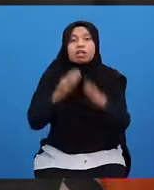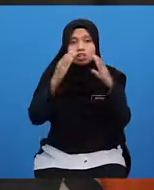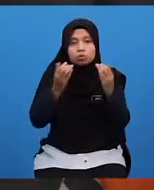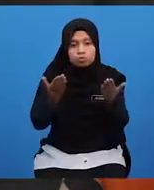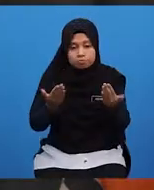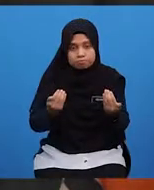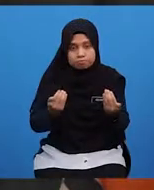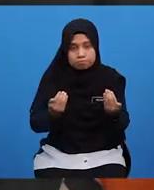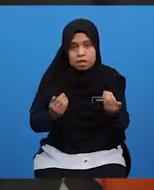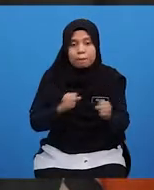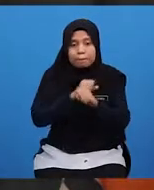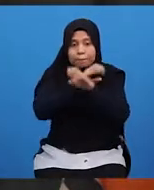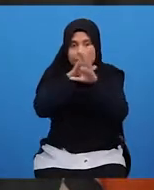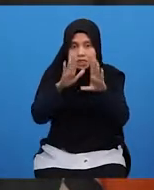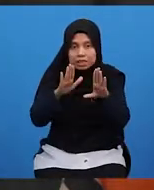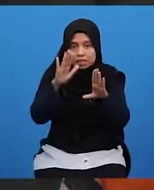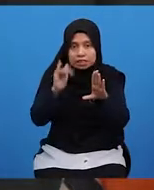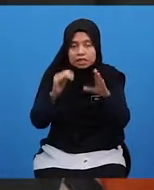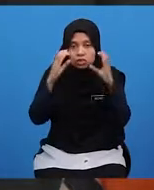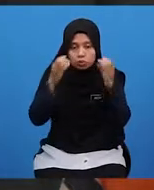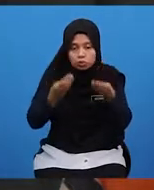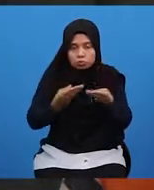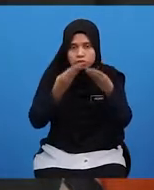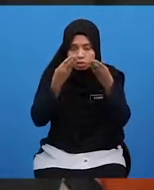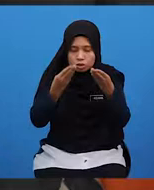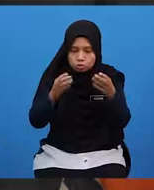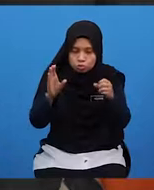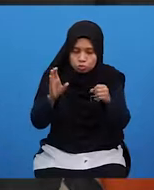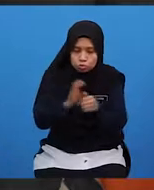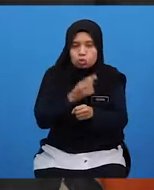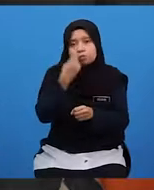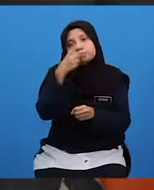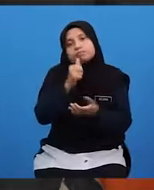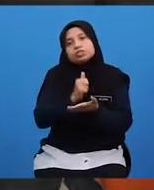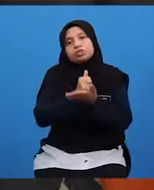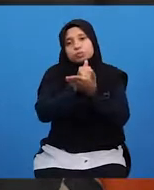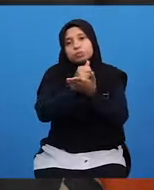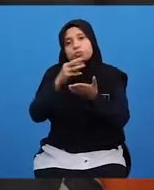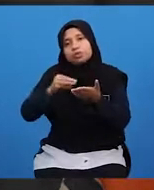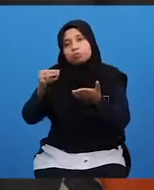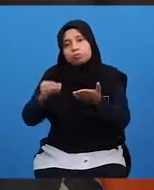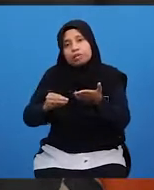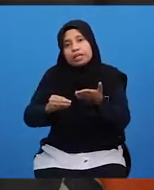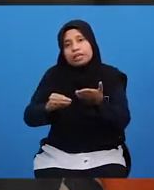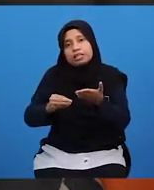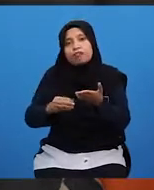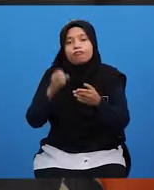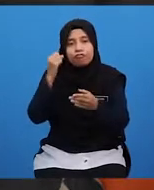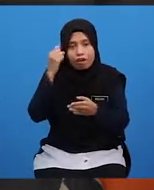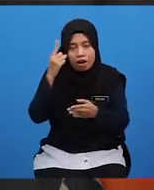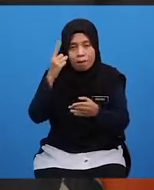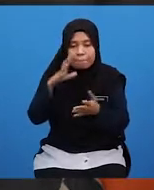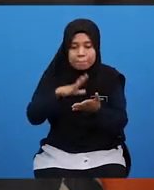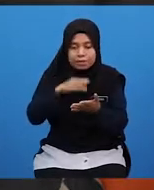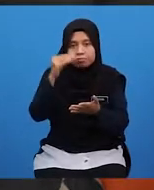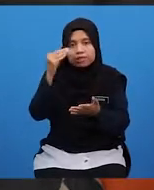Cikgu harap penjelasan yang cikgu berikan cukup jelas untuk membantu murid-murid menguasai